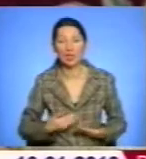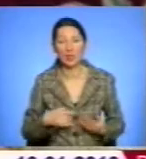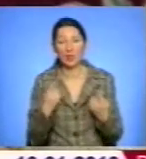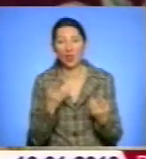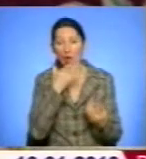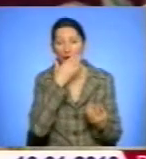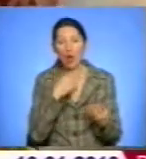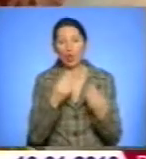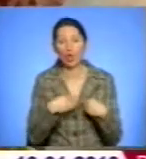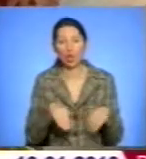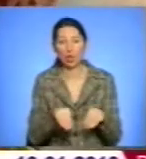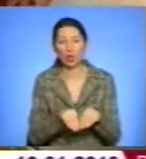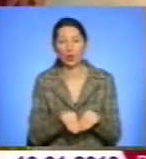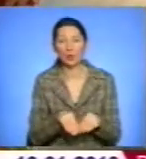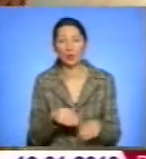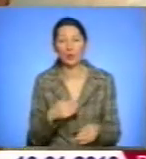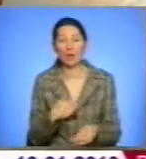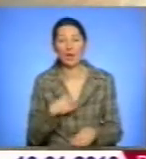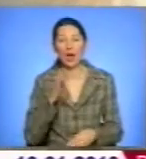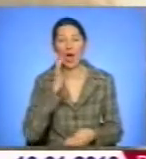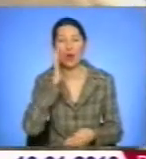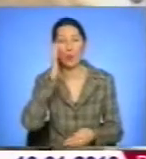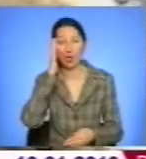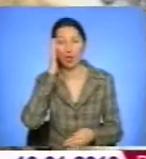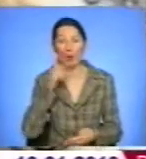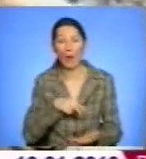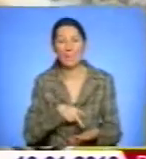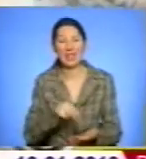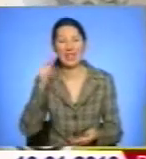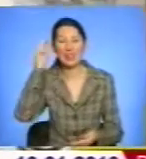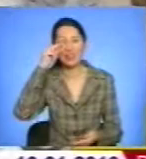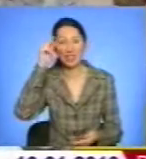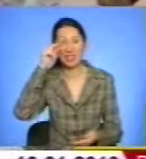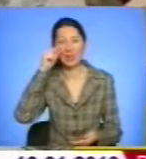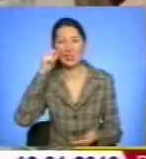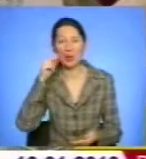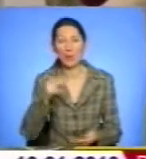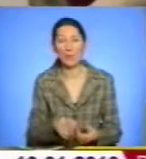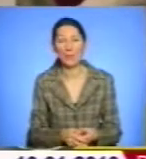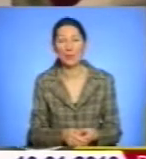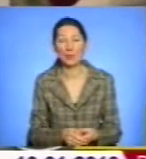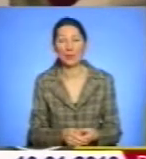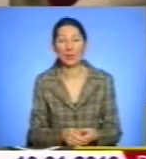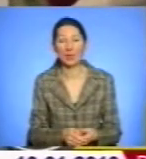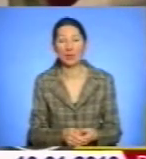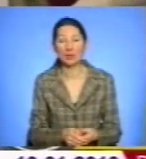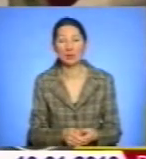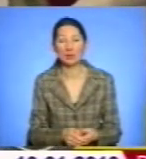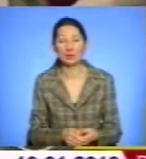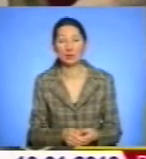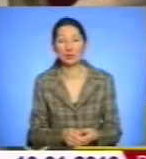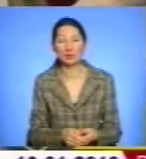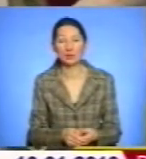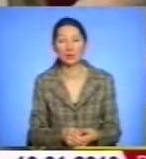гарною родиною, так? Так. Я мрію піти вчитися. Да. На кого?